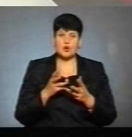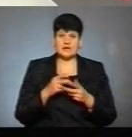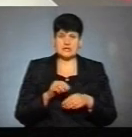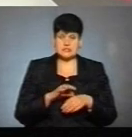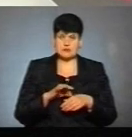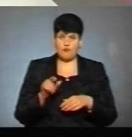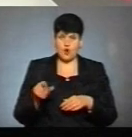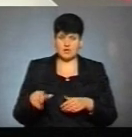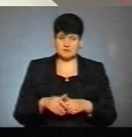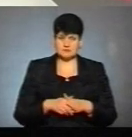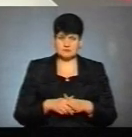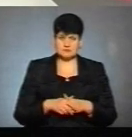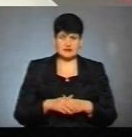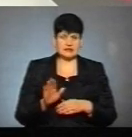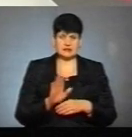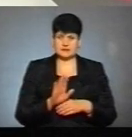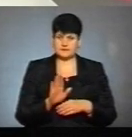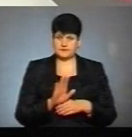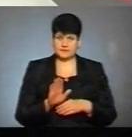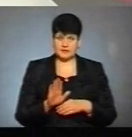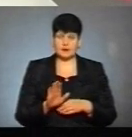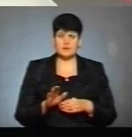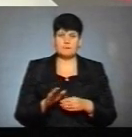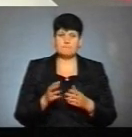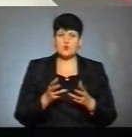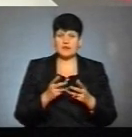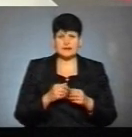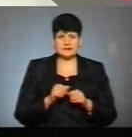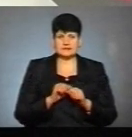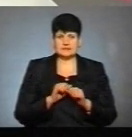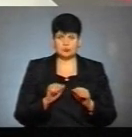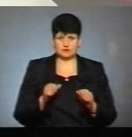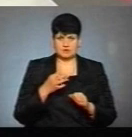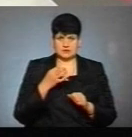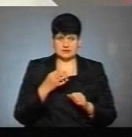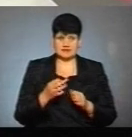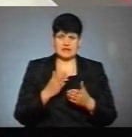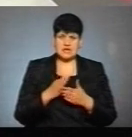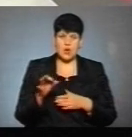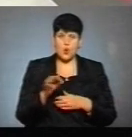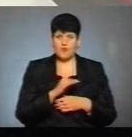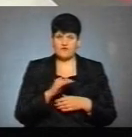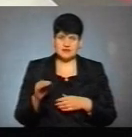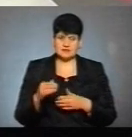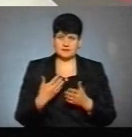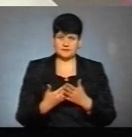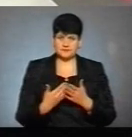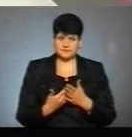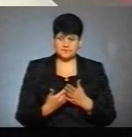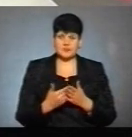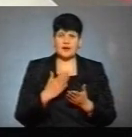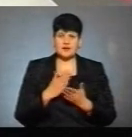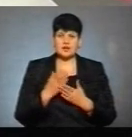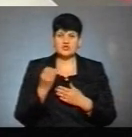хворих? Ні, тому що про певну кількість не можна сказати, тому що є офіційна статистика, а є